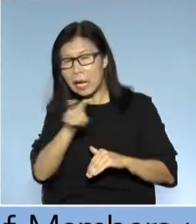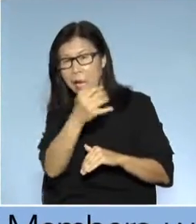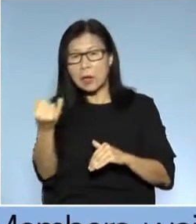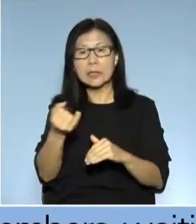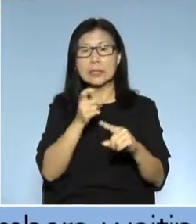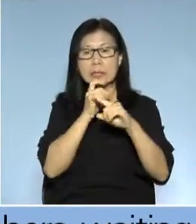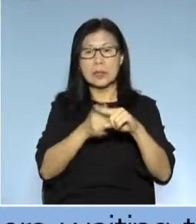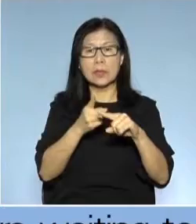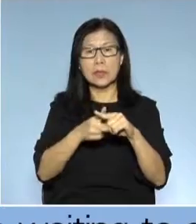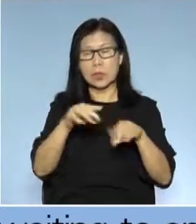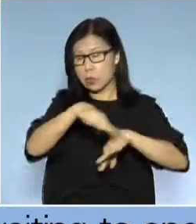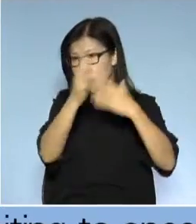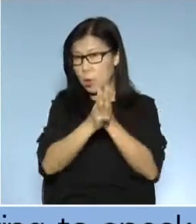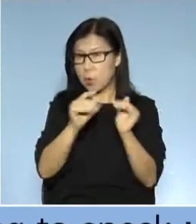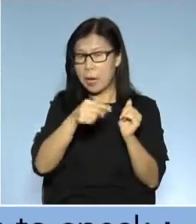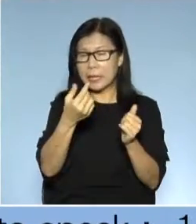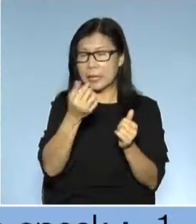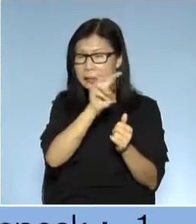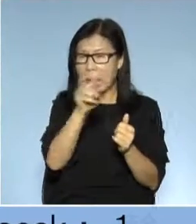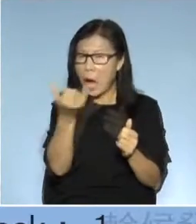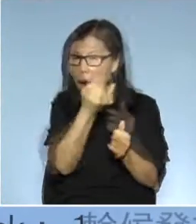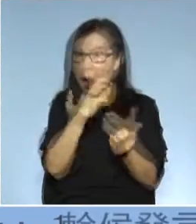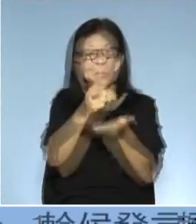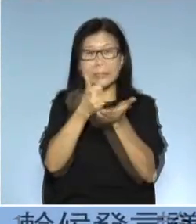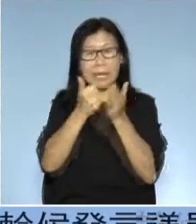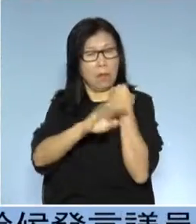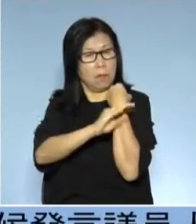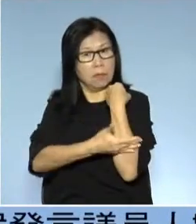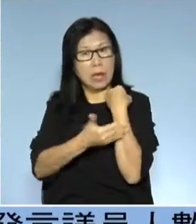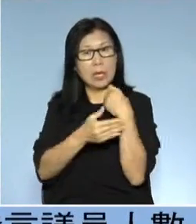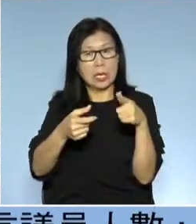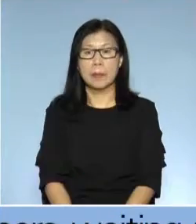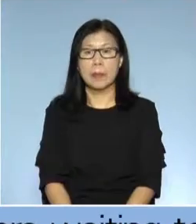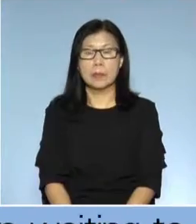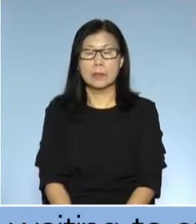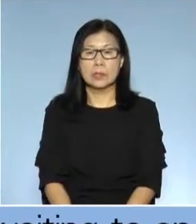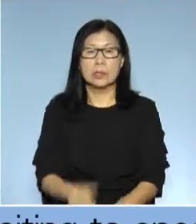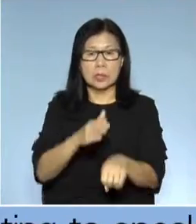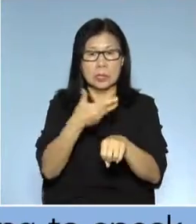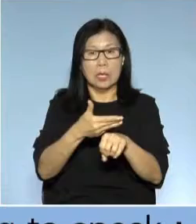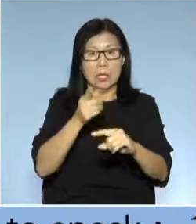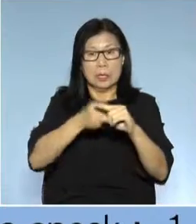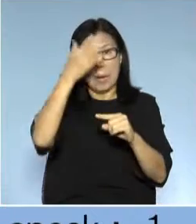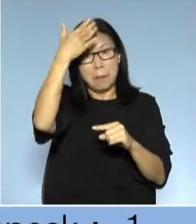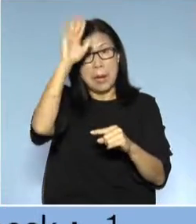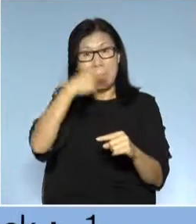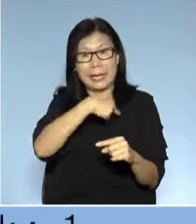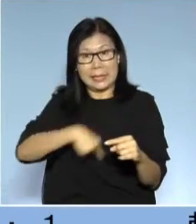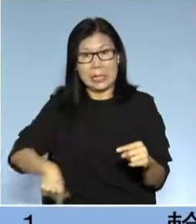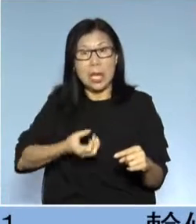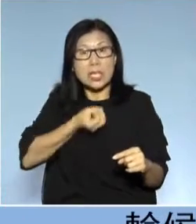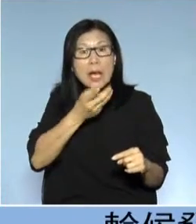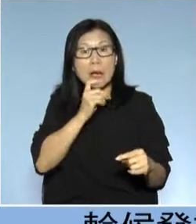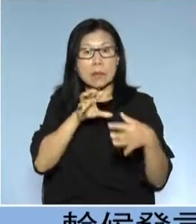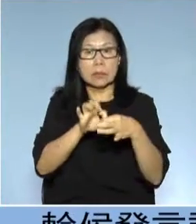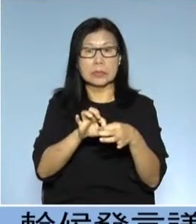這個全面檢討呢、這個有關呢一個外佣僱傭條例呢？唔該。 我都明白議員所提到嗰啲嘅